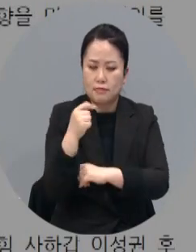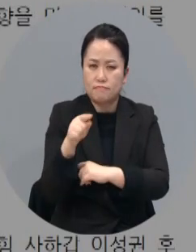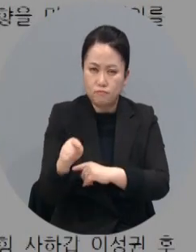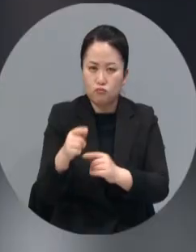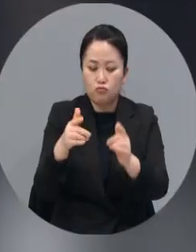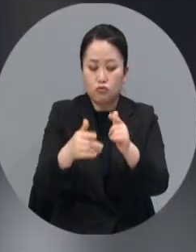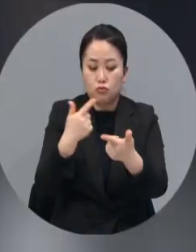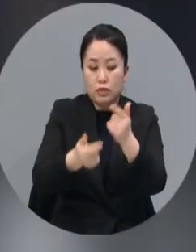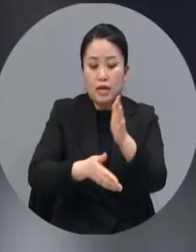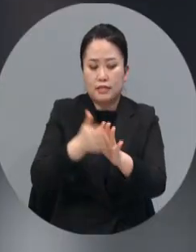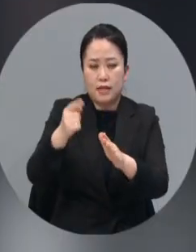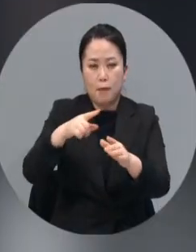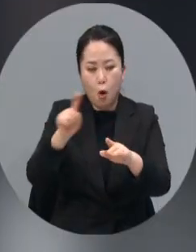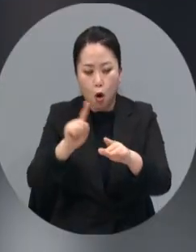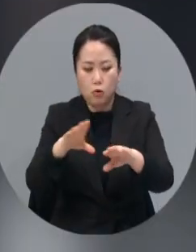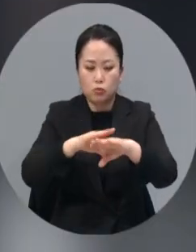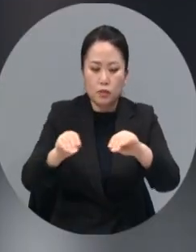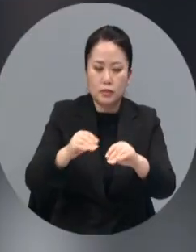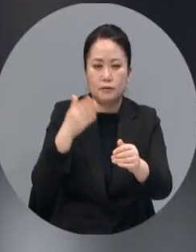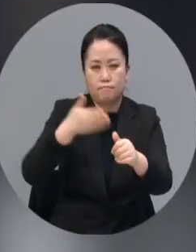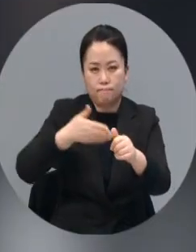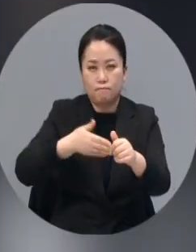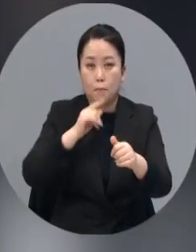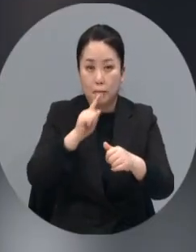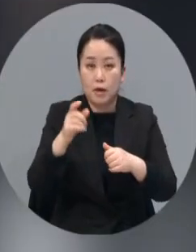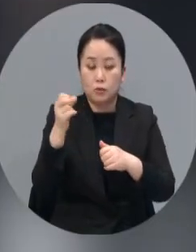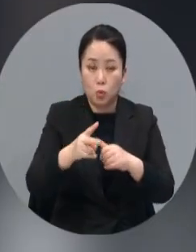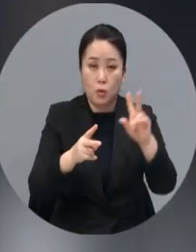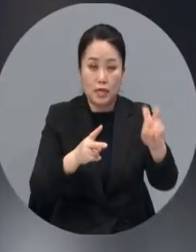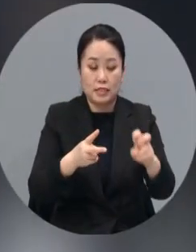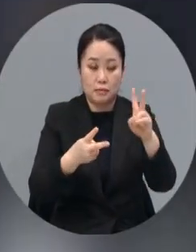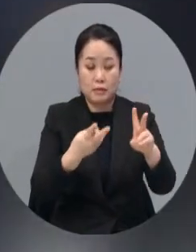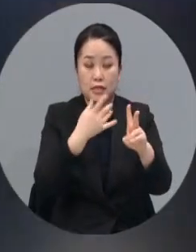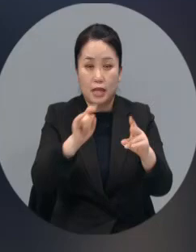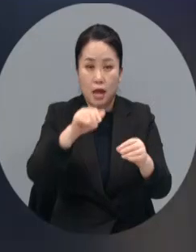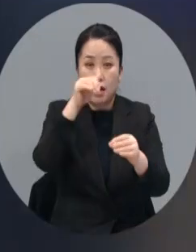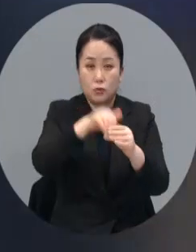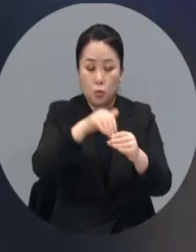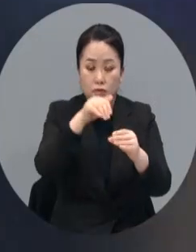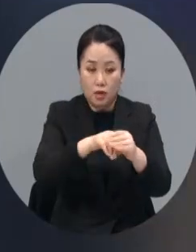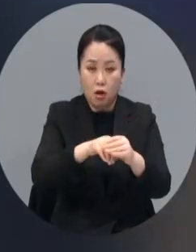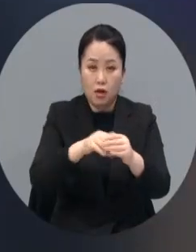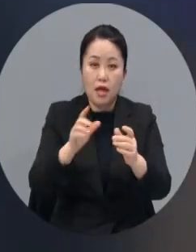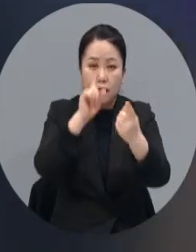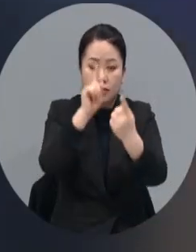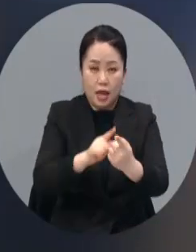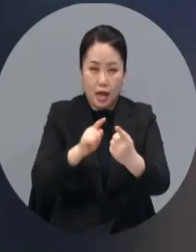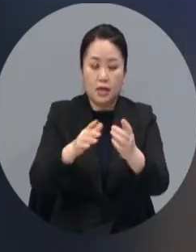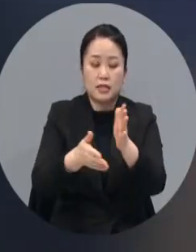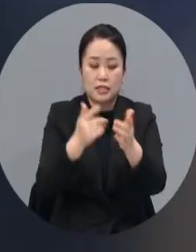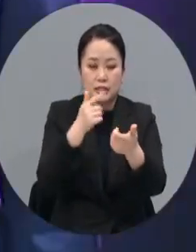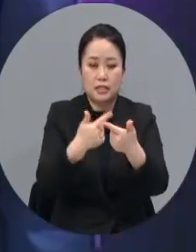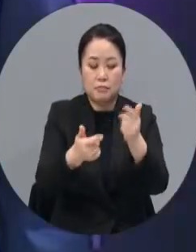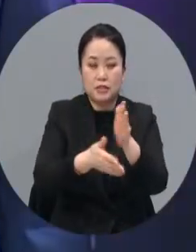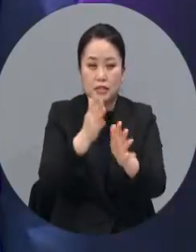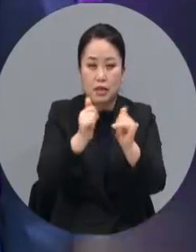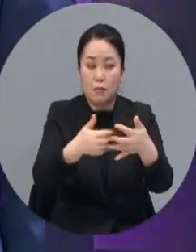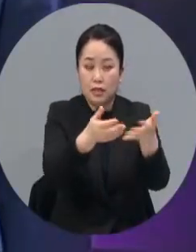요구했고 부산시민단체가 모인 22대 총선대응 부산시민사회 네트워크는 해당